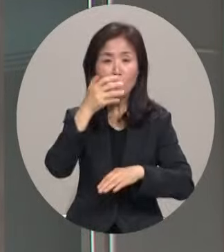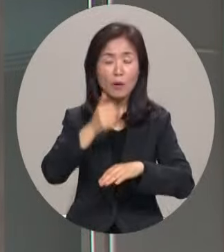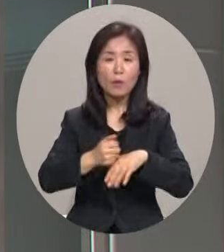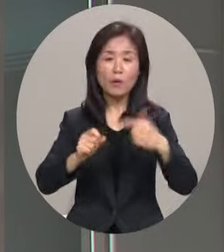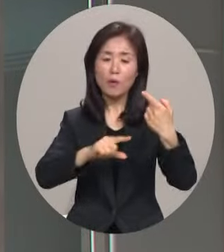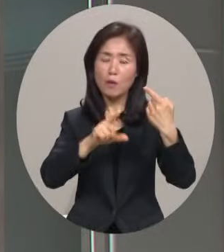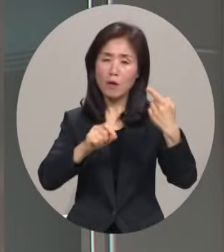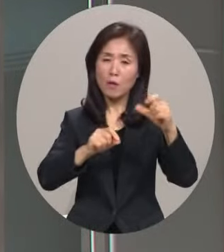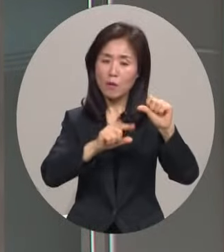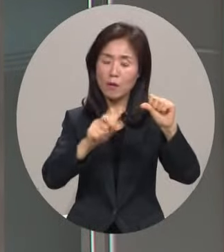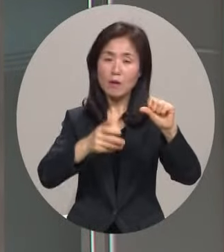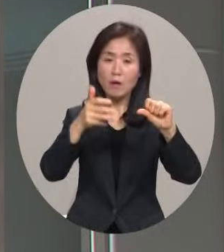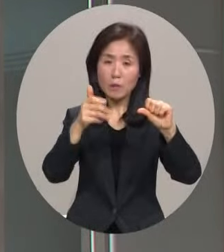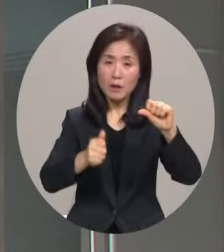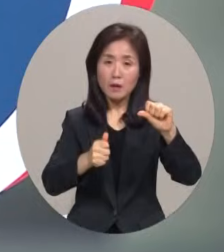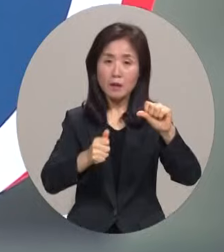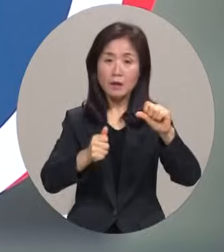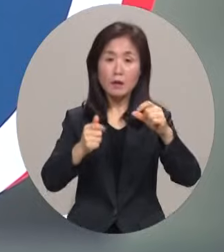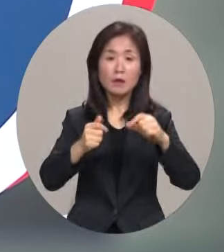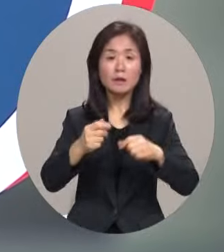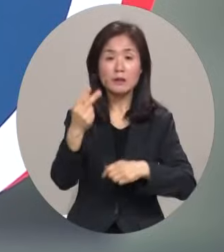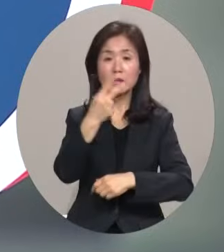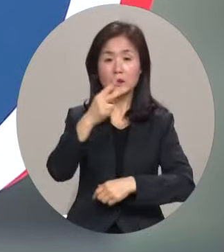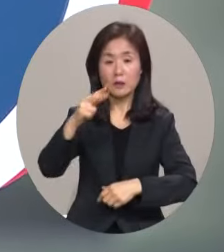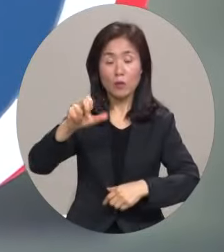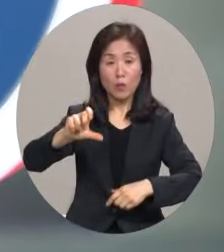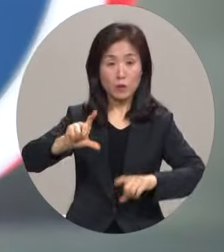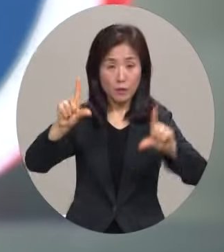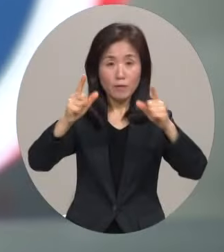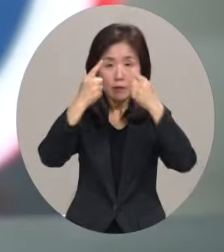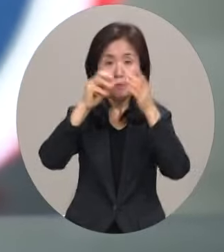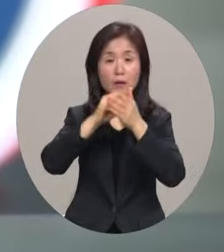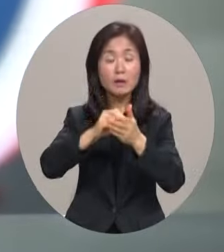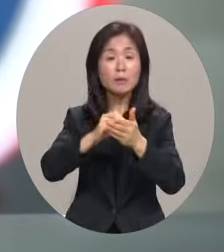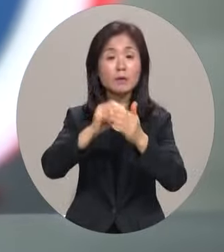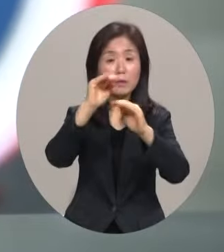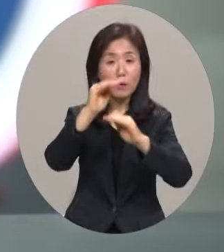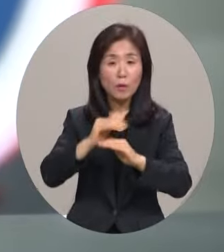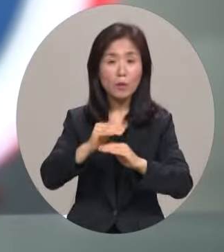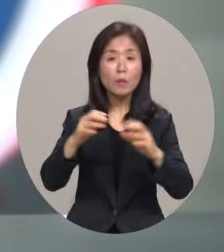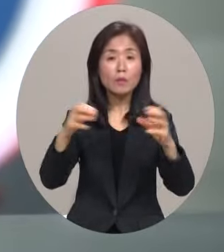정원과 모집 요강을 발표할 예정입니다. EBS 뉴스 서진석입니다.